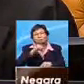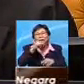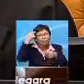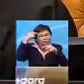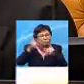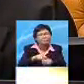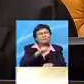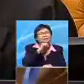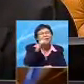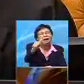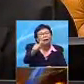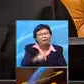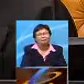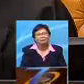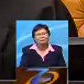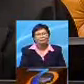kata tidak. Tidak.